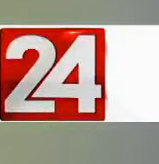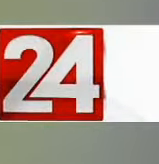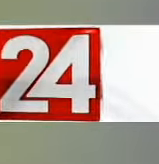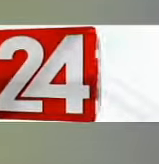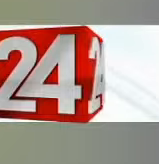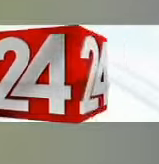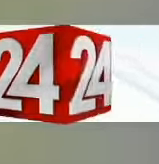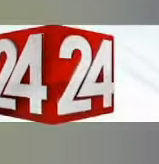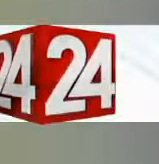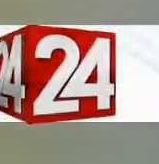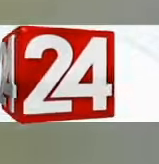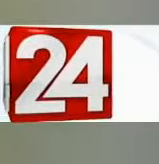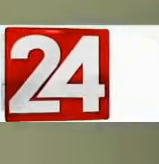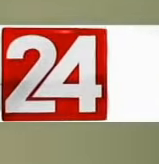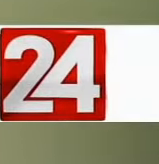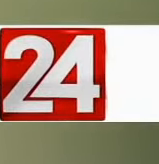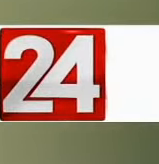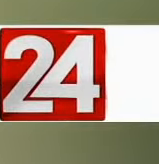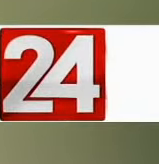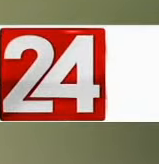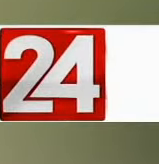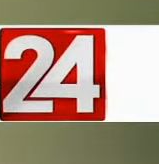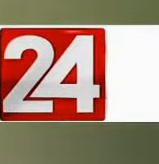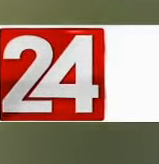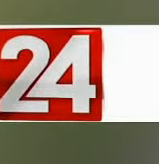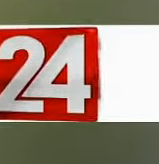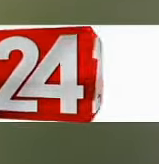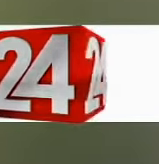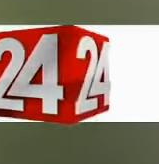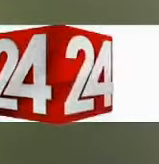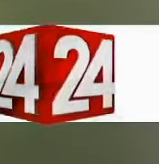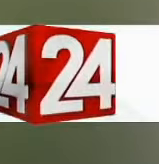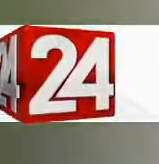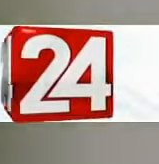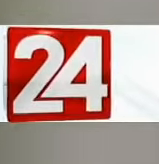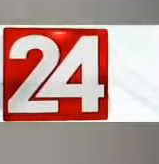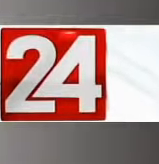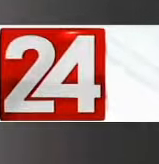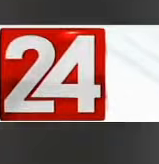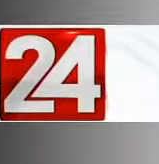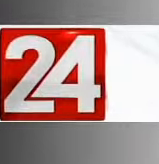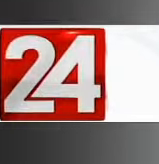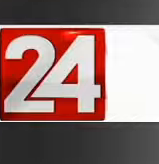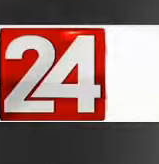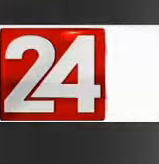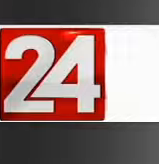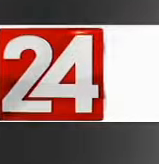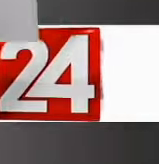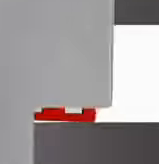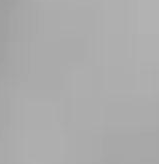Isa pang hulikam, lolo sa Pangasinan kinalagkad at pinagtulungan sakta ng grupo ng mga lalaki.